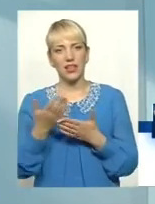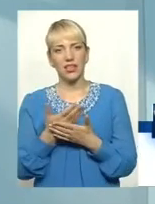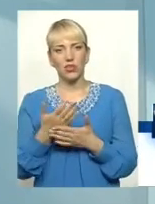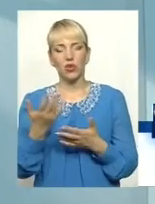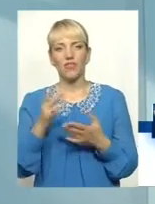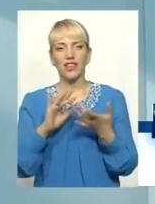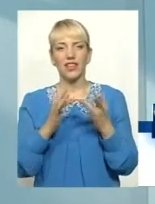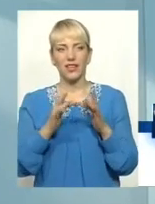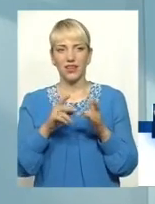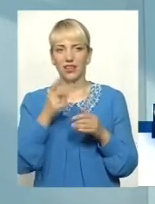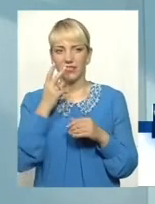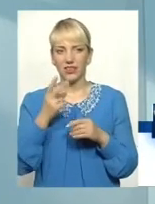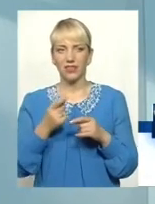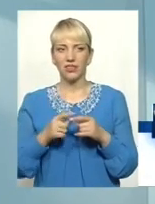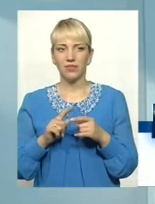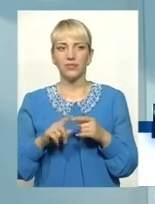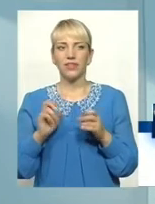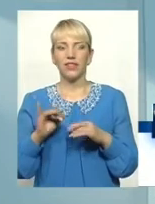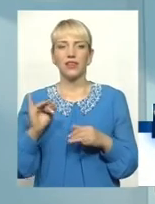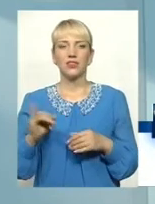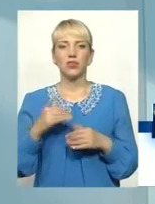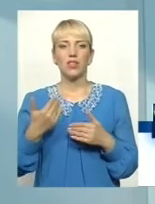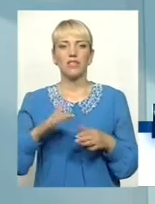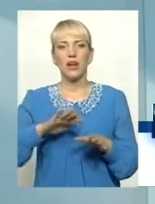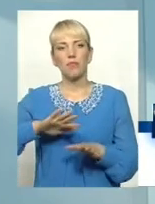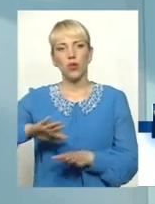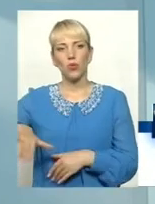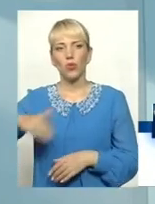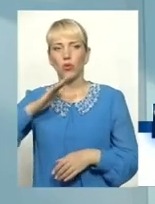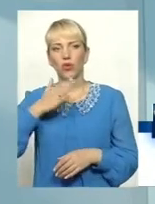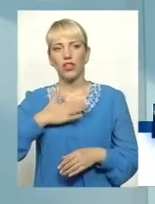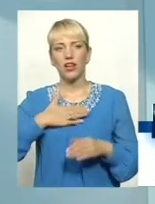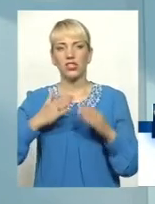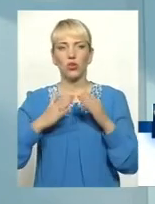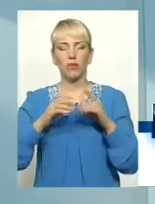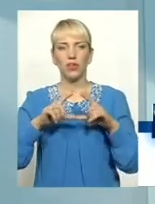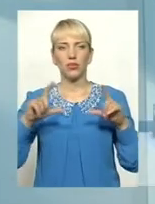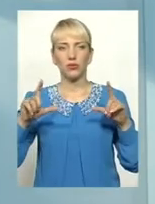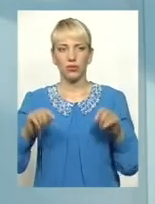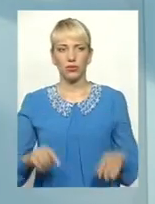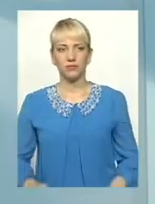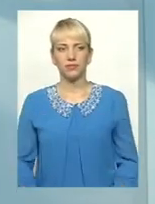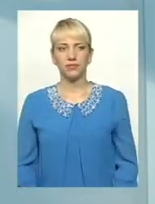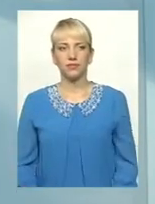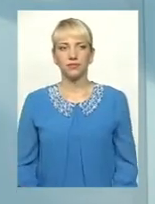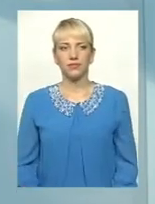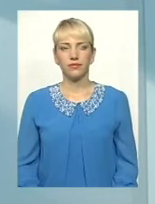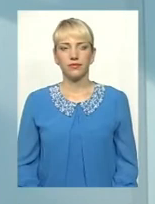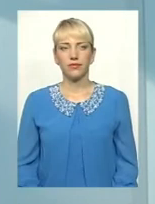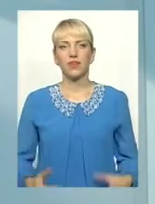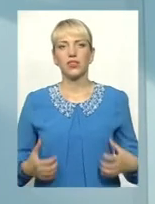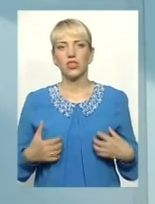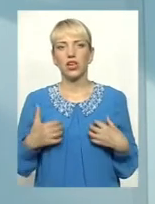бажаючий може подивитися. Це вже, як кажуть, історія, це вже минуле нашого притулку. Досить такі